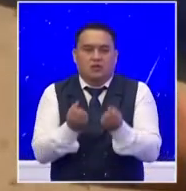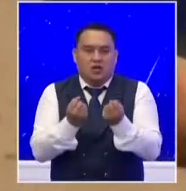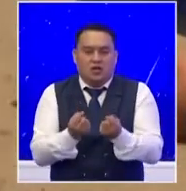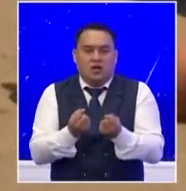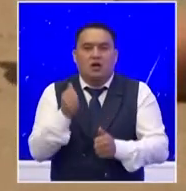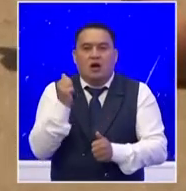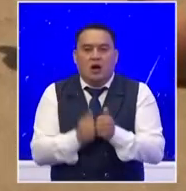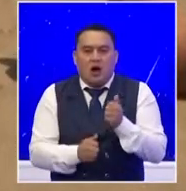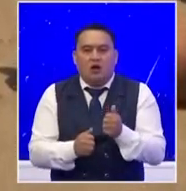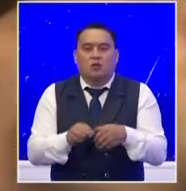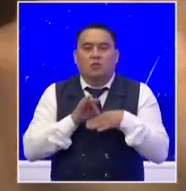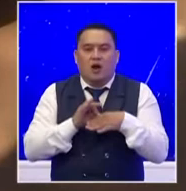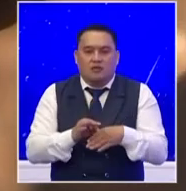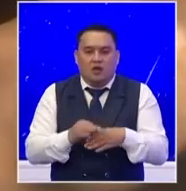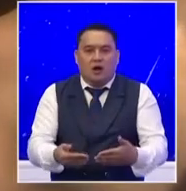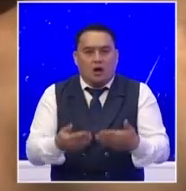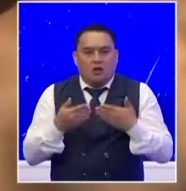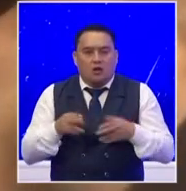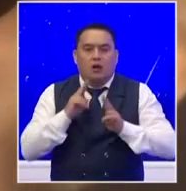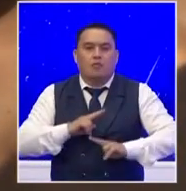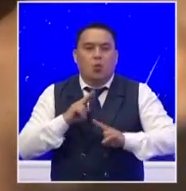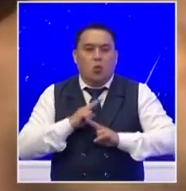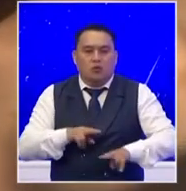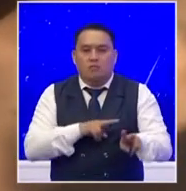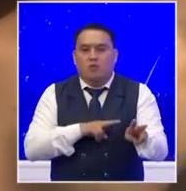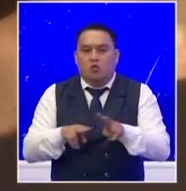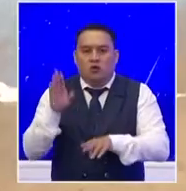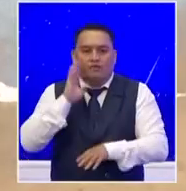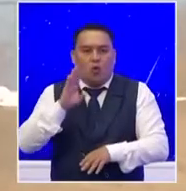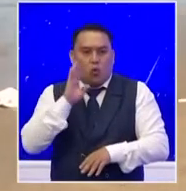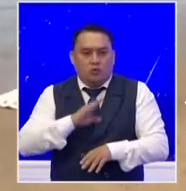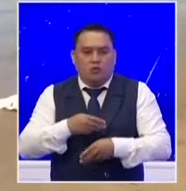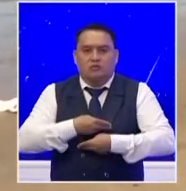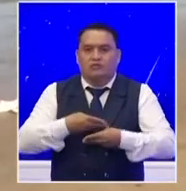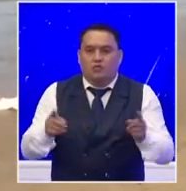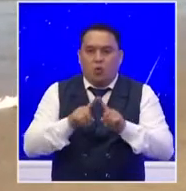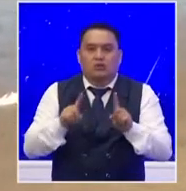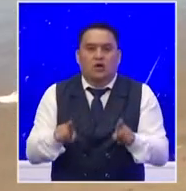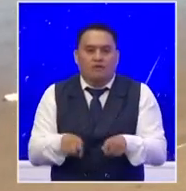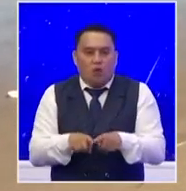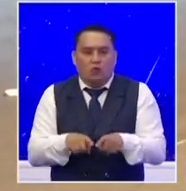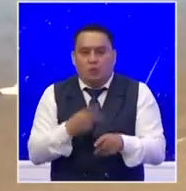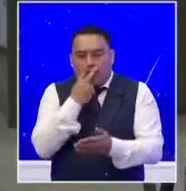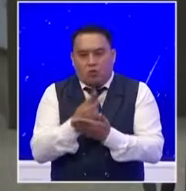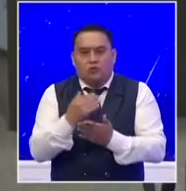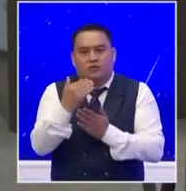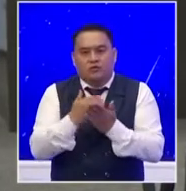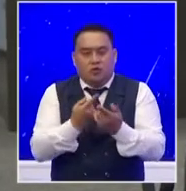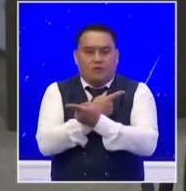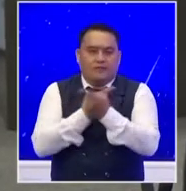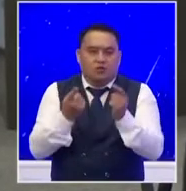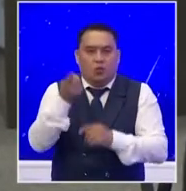на ежедневной основе проводят профилактические работы, патрулируют водные объекты, раздают брошюры, а также публикуют статьи в